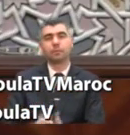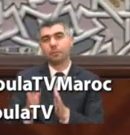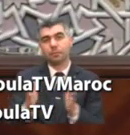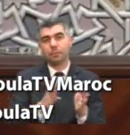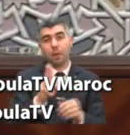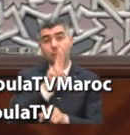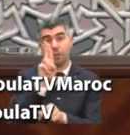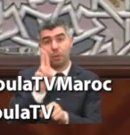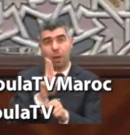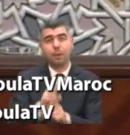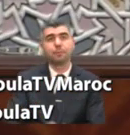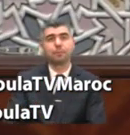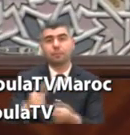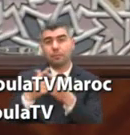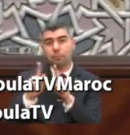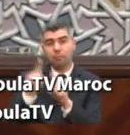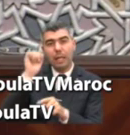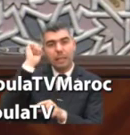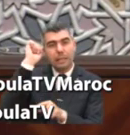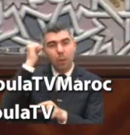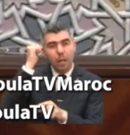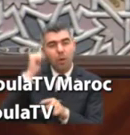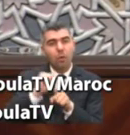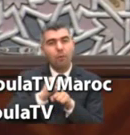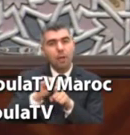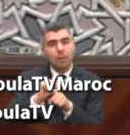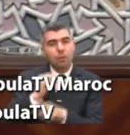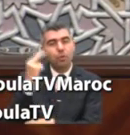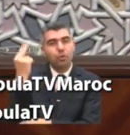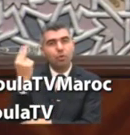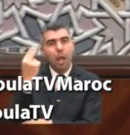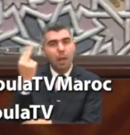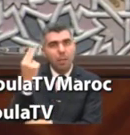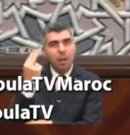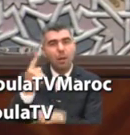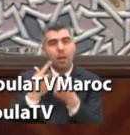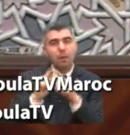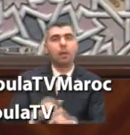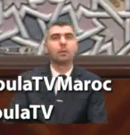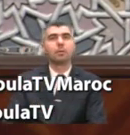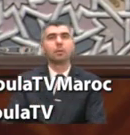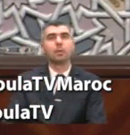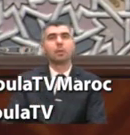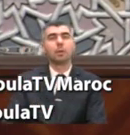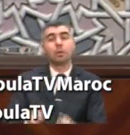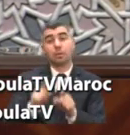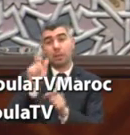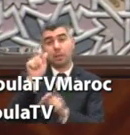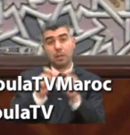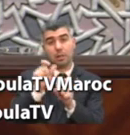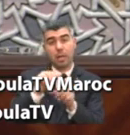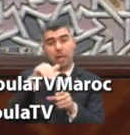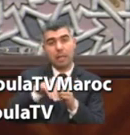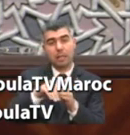عن تنظيم العلاقه بين التكوين المهني والتعليم العالي المدرسي والتعليم المدرسي والعالي للسيدات والساده النواب المحترمين من